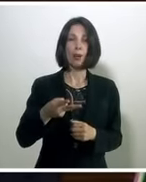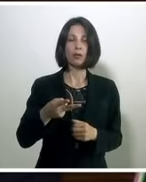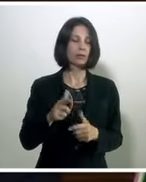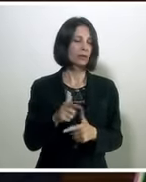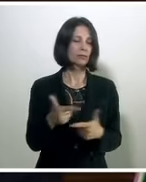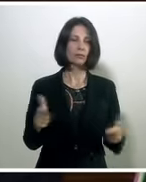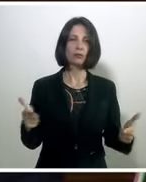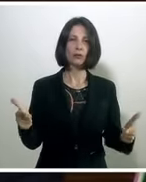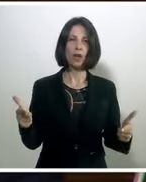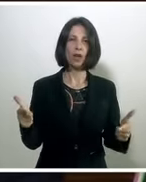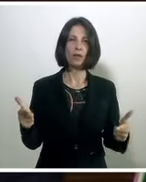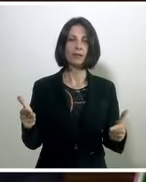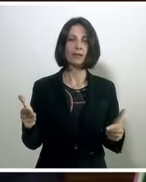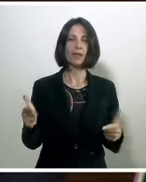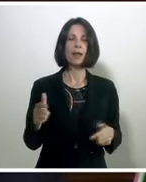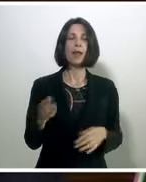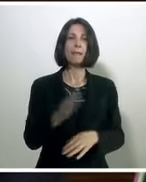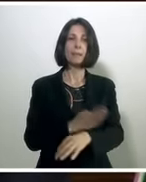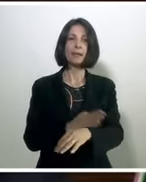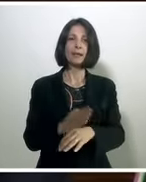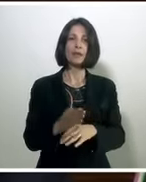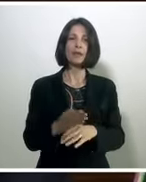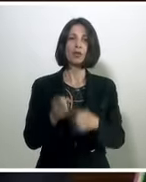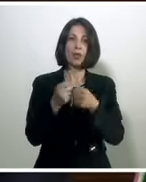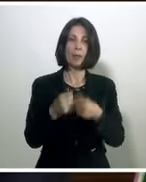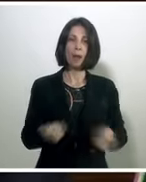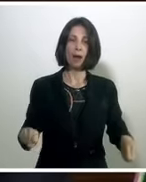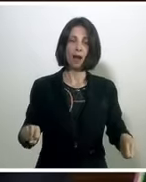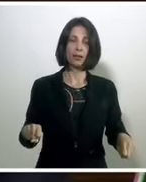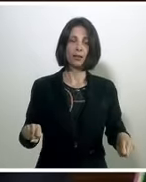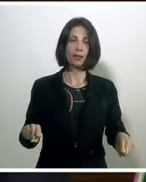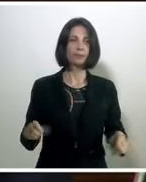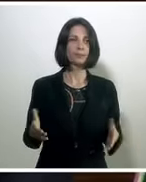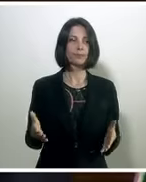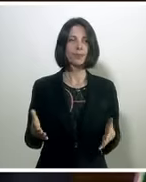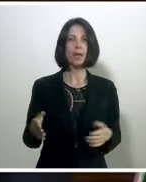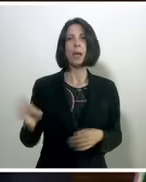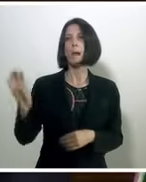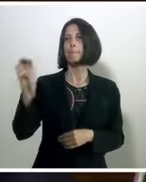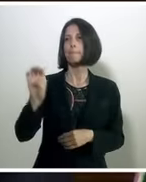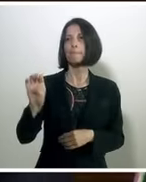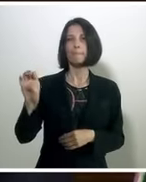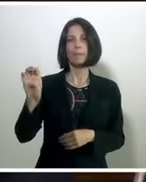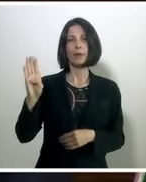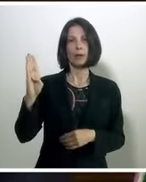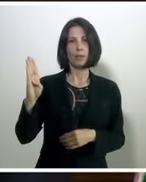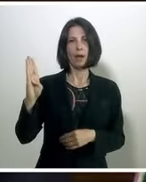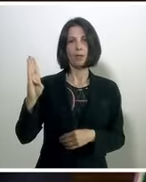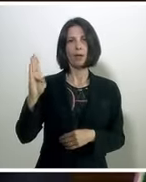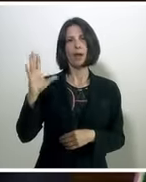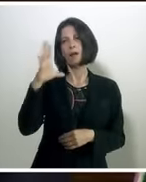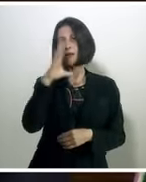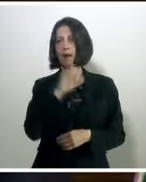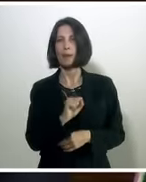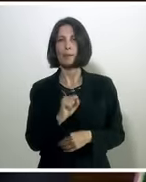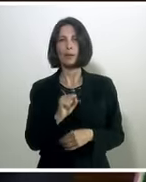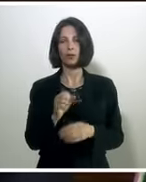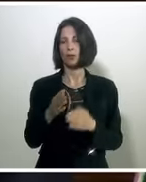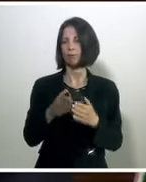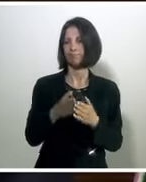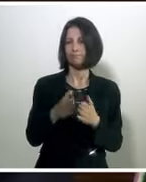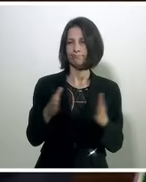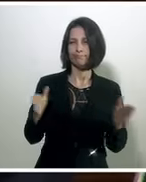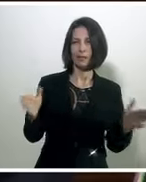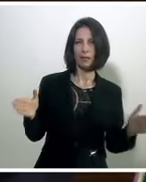Democratico Cristiana al potere si apre quindi uno spazio politico che Berlinguer aveva intuito per costruire un avvicinamento tra i comunisti